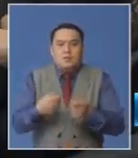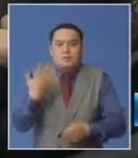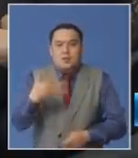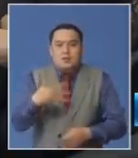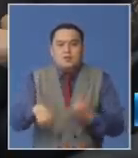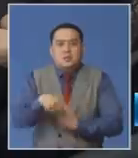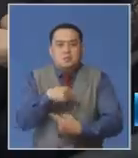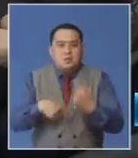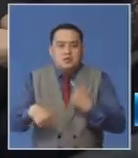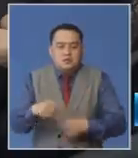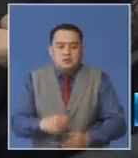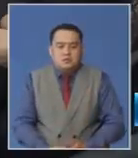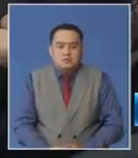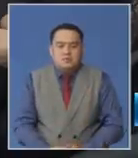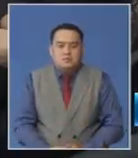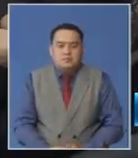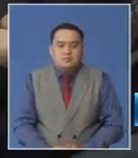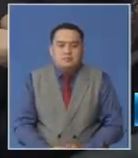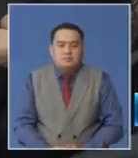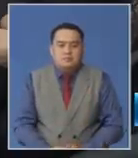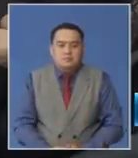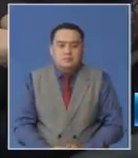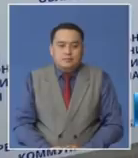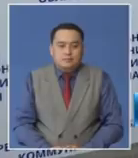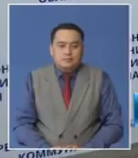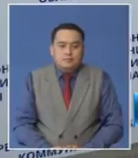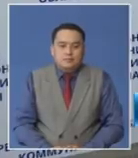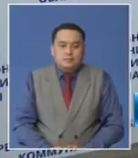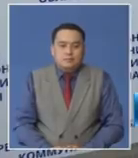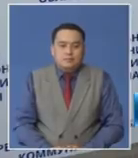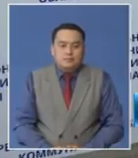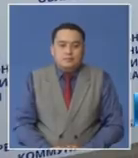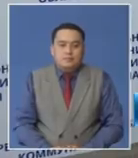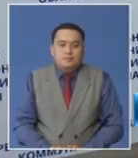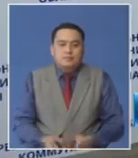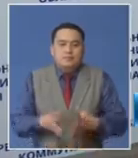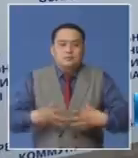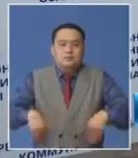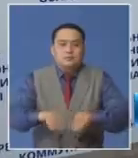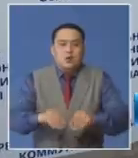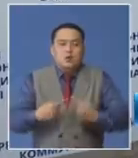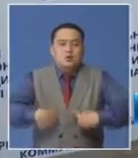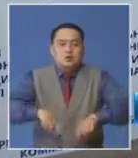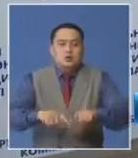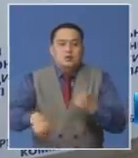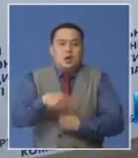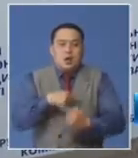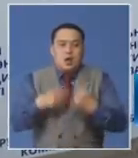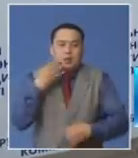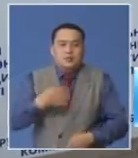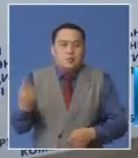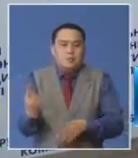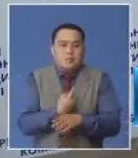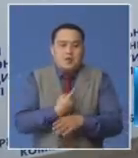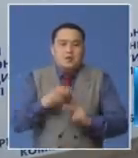50000 бизнес формирований совет деловых женщин из ведущей продолжать свои проекты первый проект это